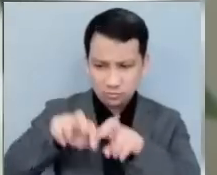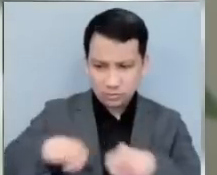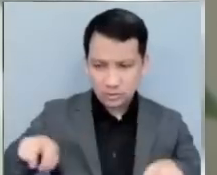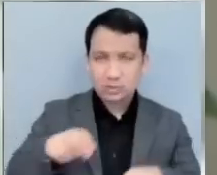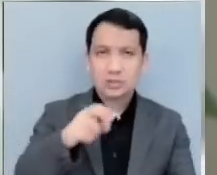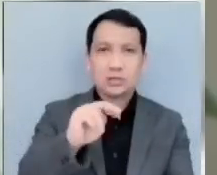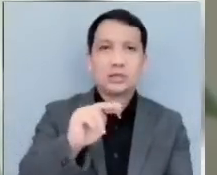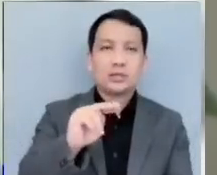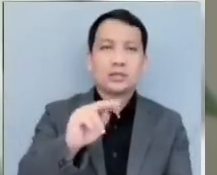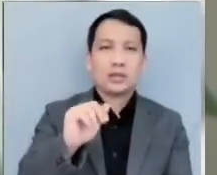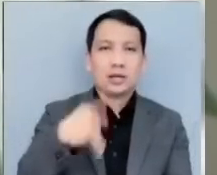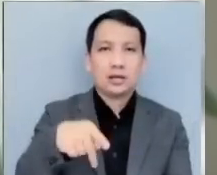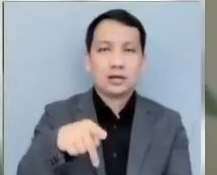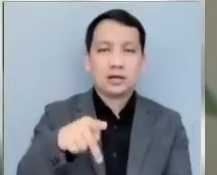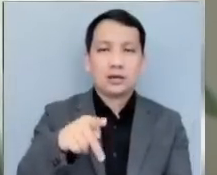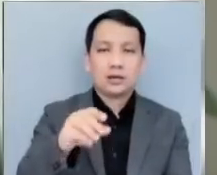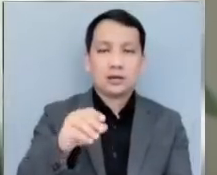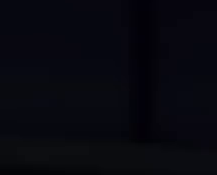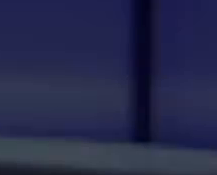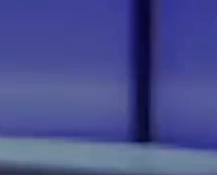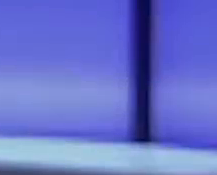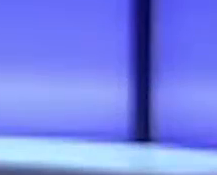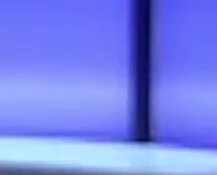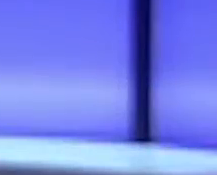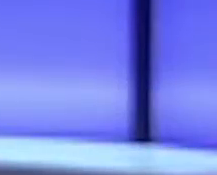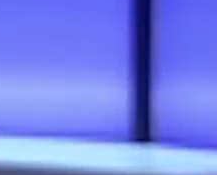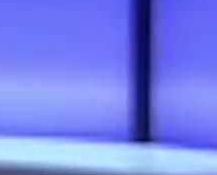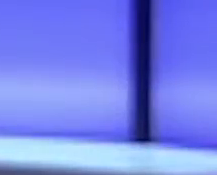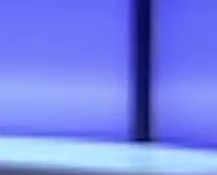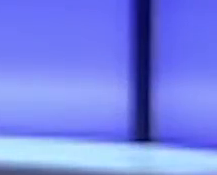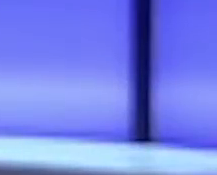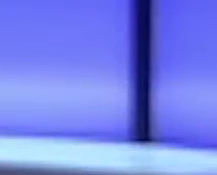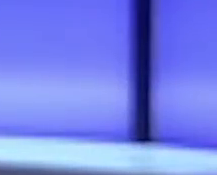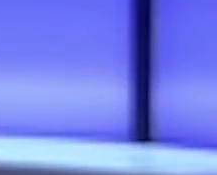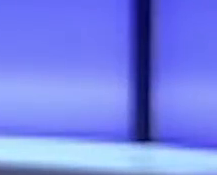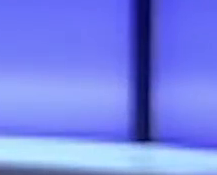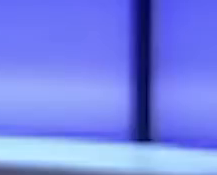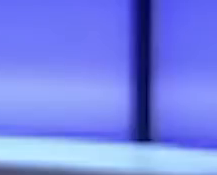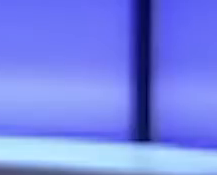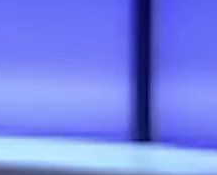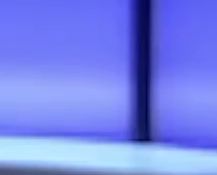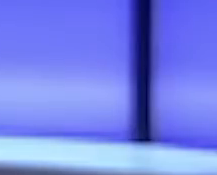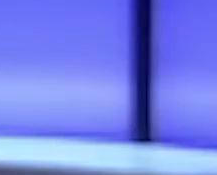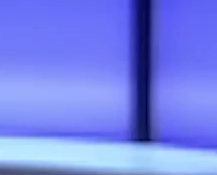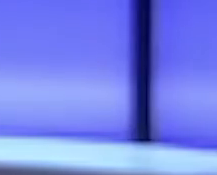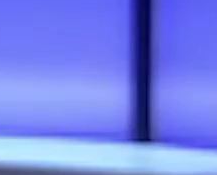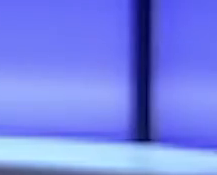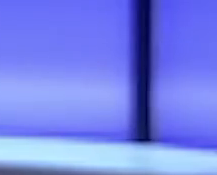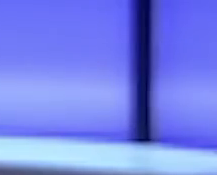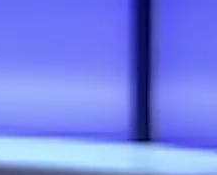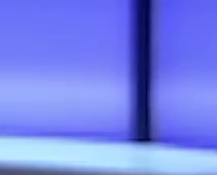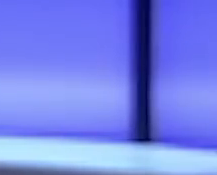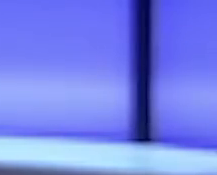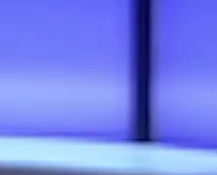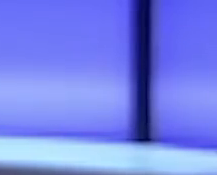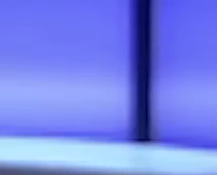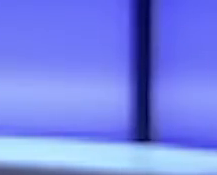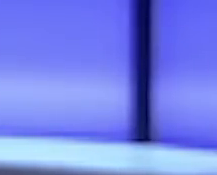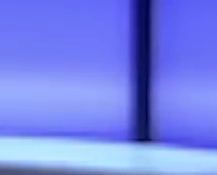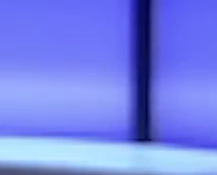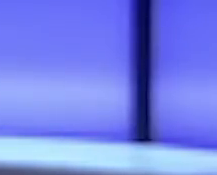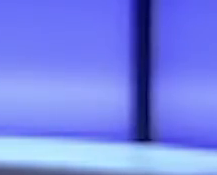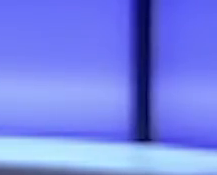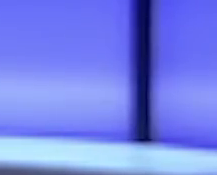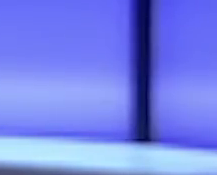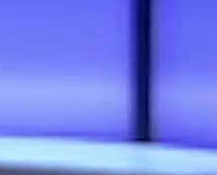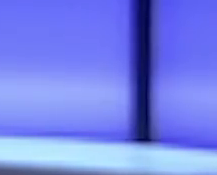mag-leave of absence si Santos. Good news mga kapuso! Maaari niyong mapanood ang 24 oras at iba pa